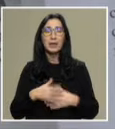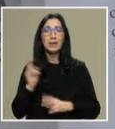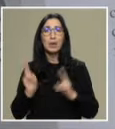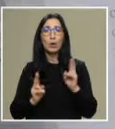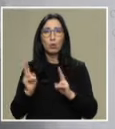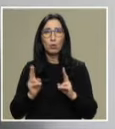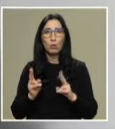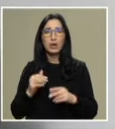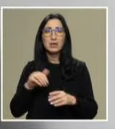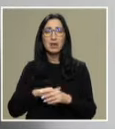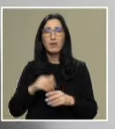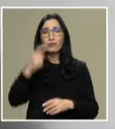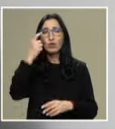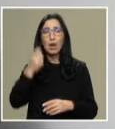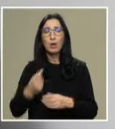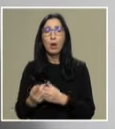в Чикаго през